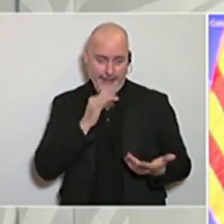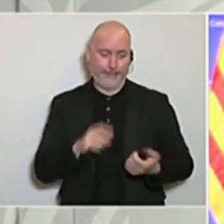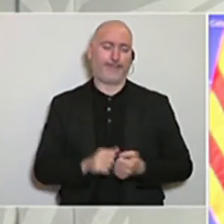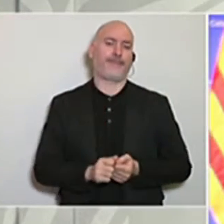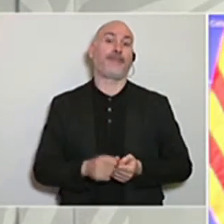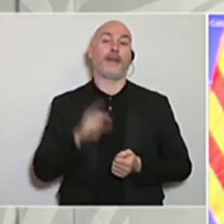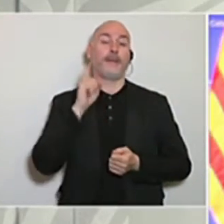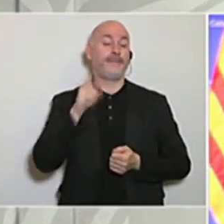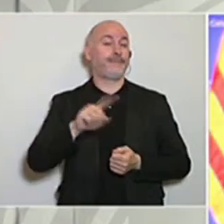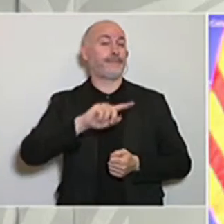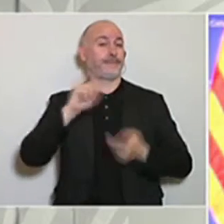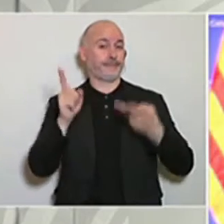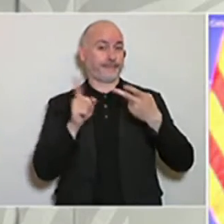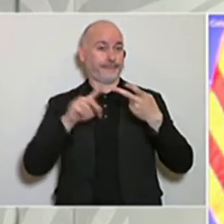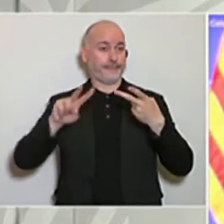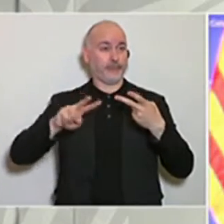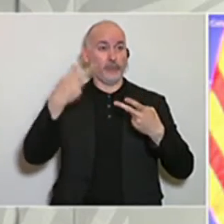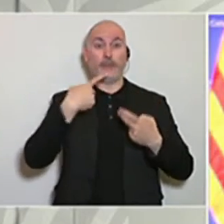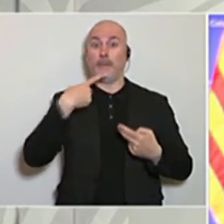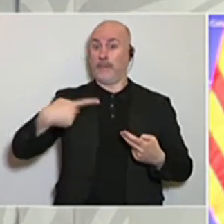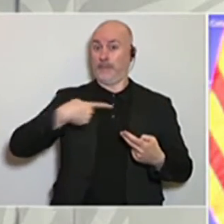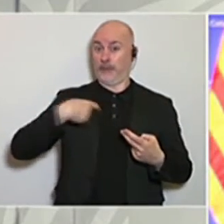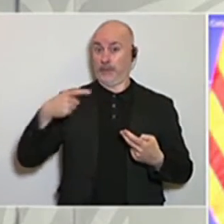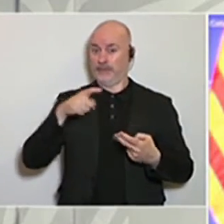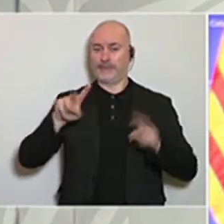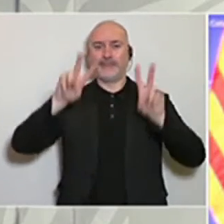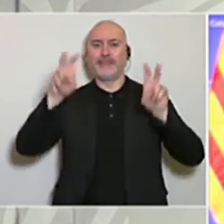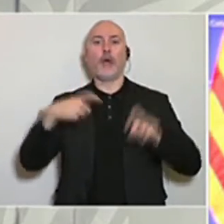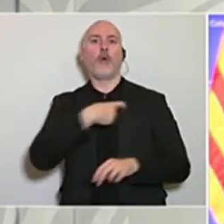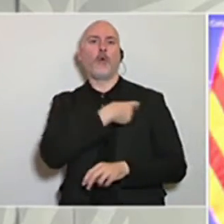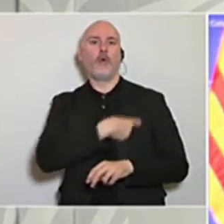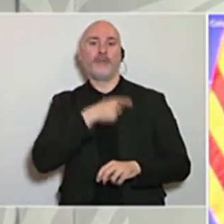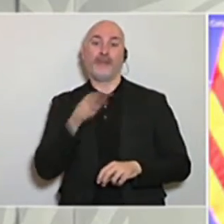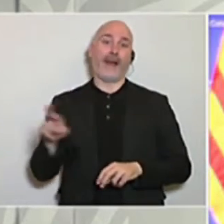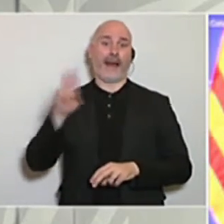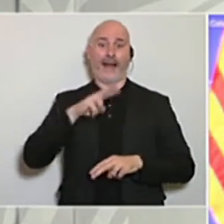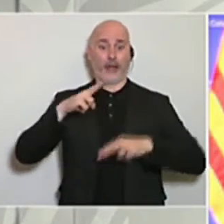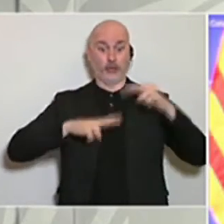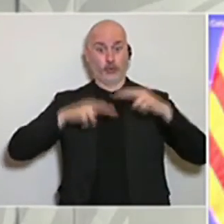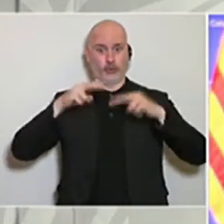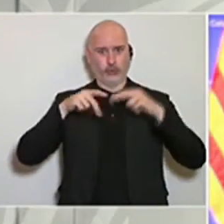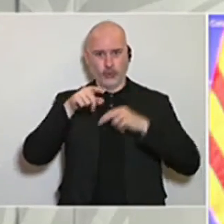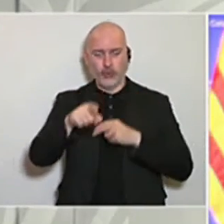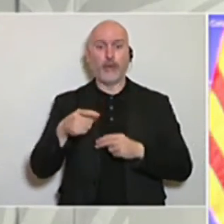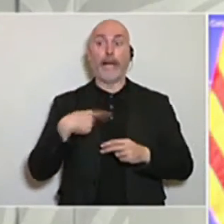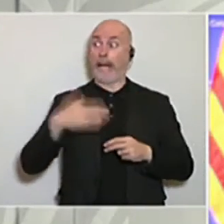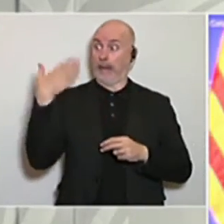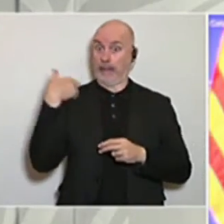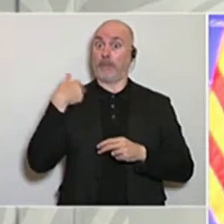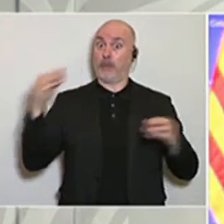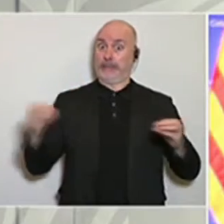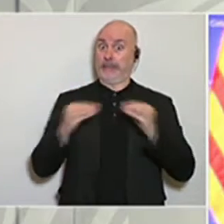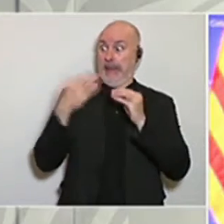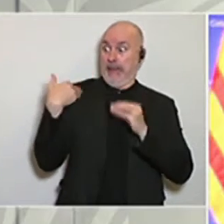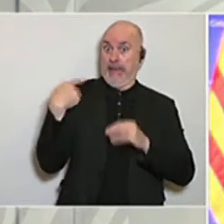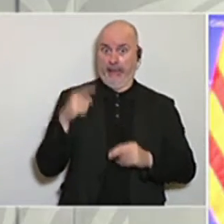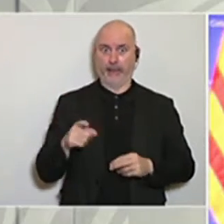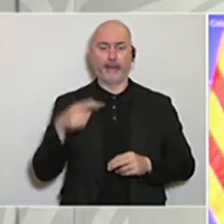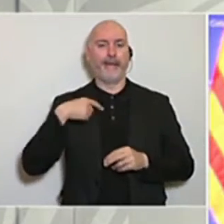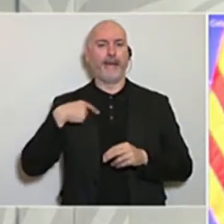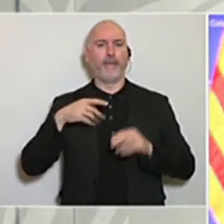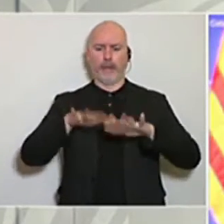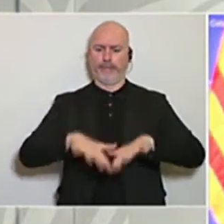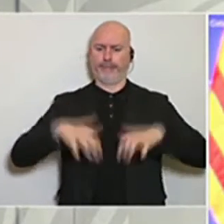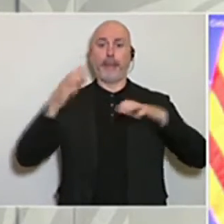fa referència a la segona pregunta que vostè me feia sobre aquesta comissió de la reconstrucció, certament, la setmana passada, durant el ple del